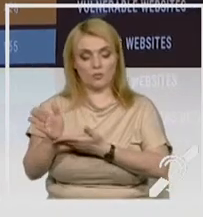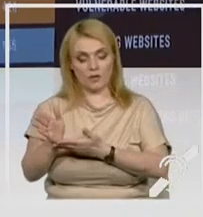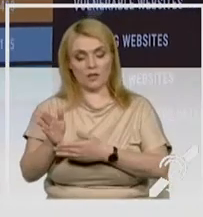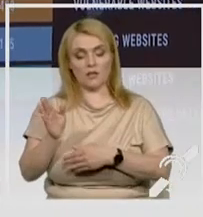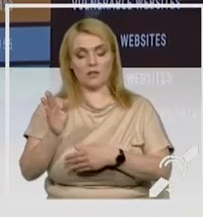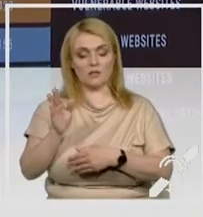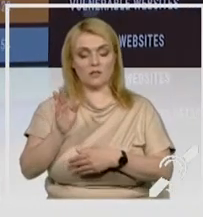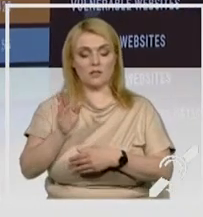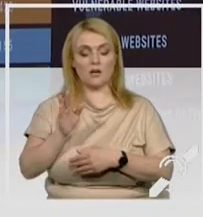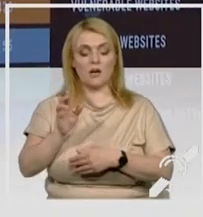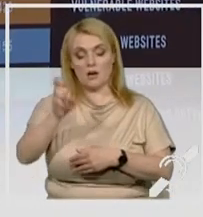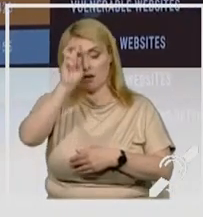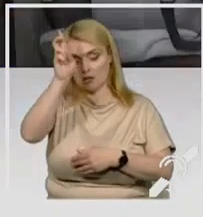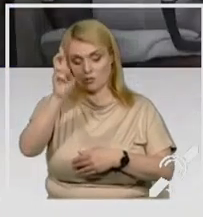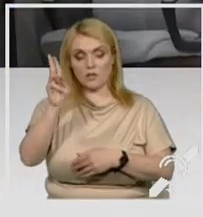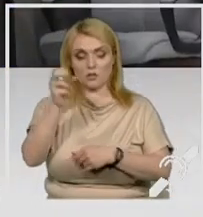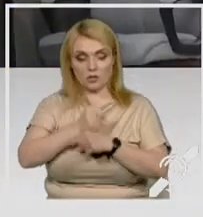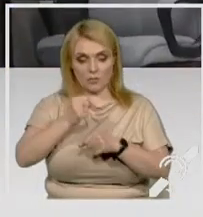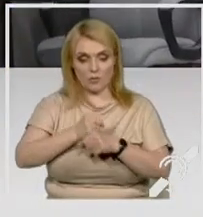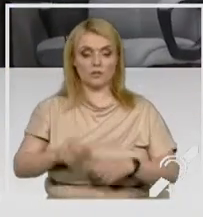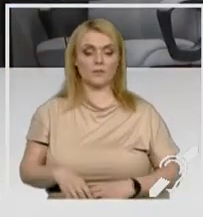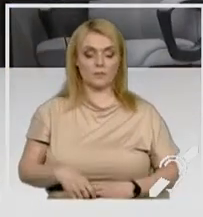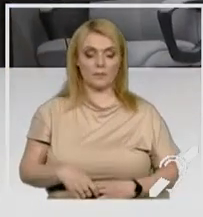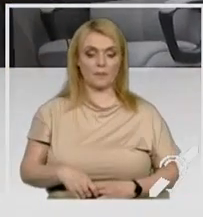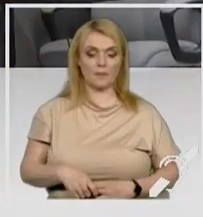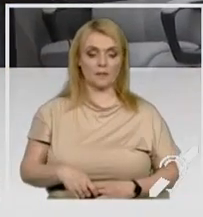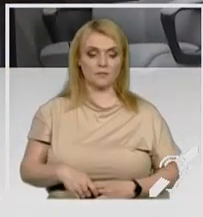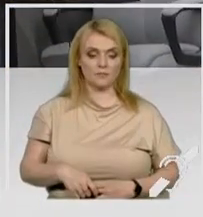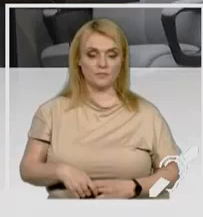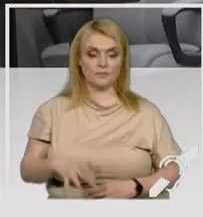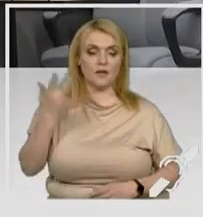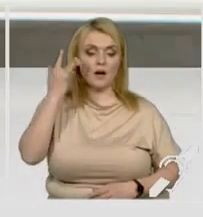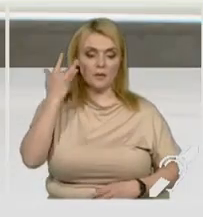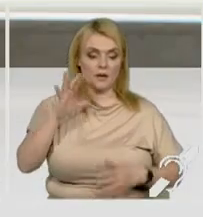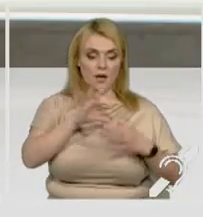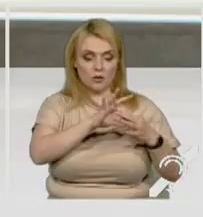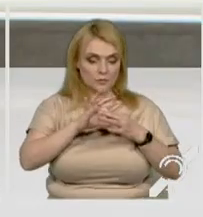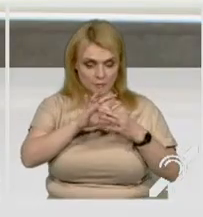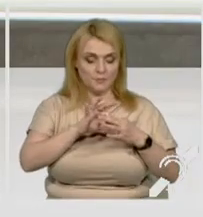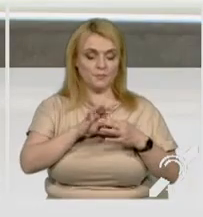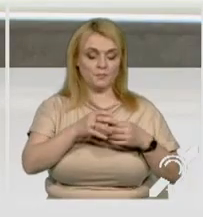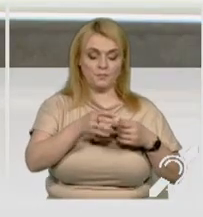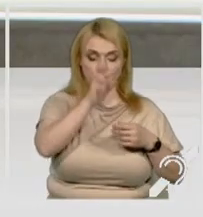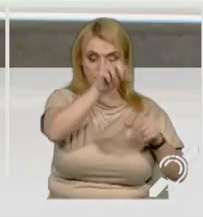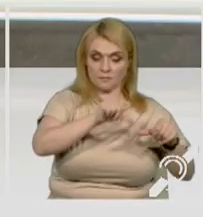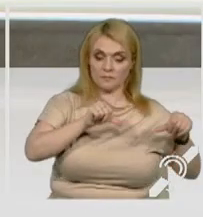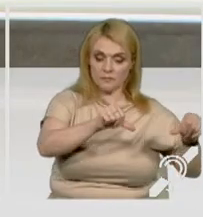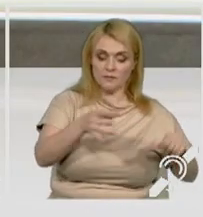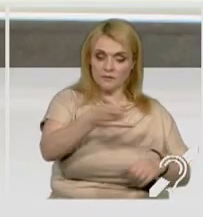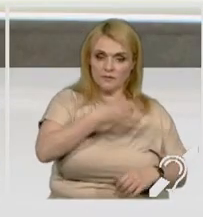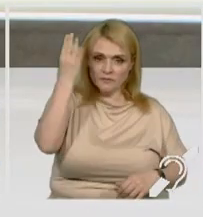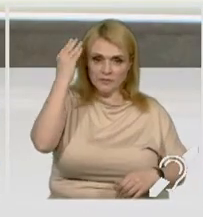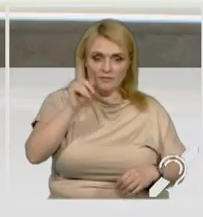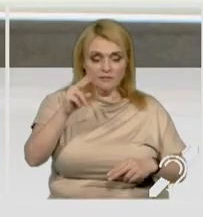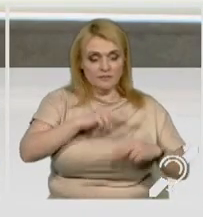angajații din Sectorul public Statele Unite cooperează cu guvern Republicii Moldova pentru a